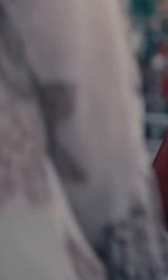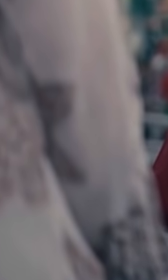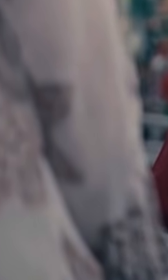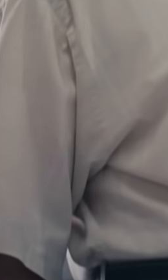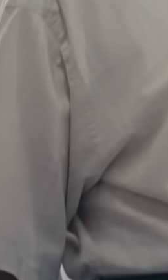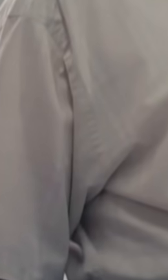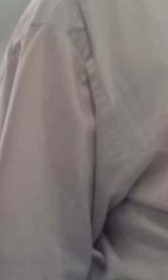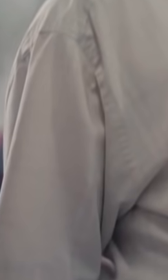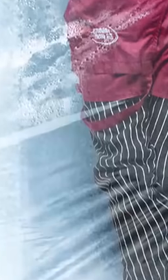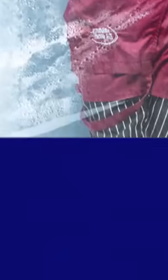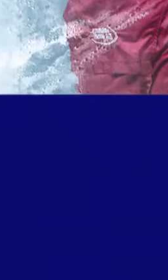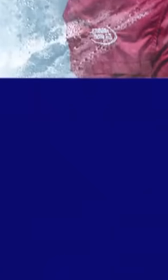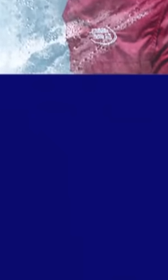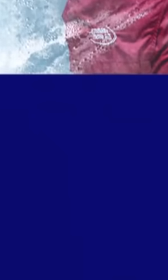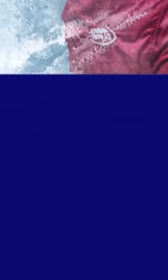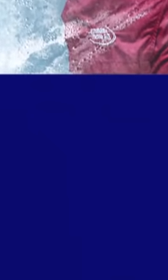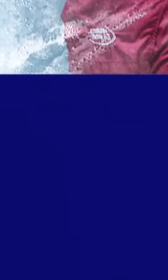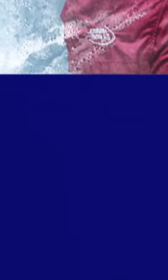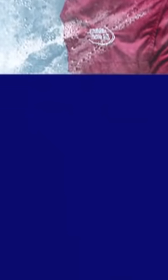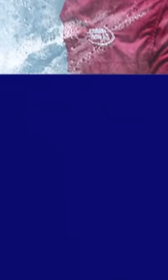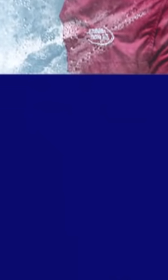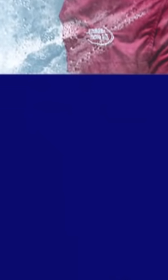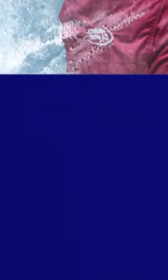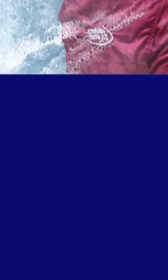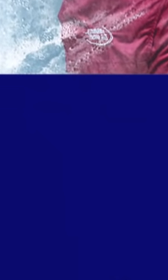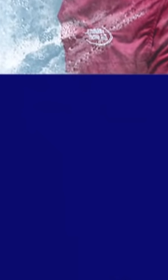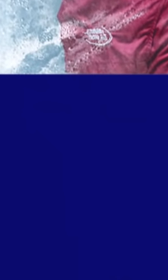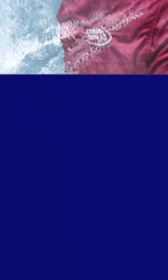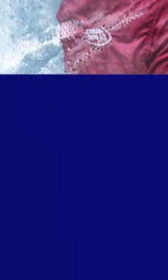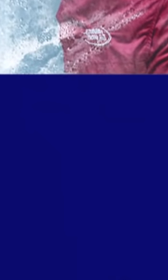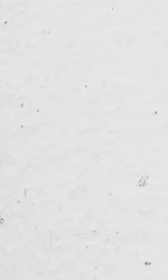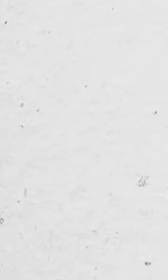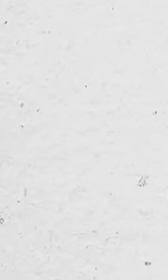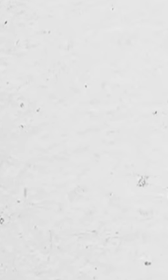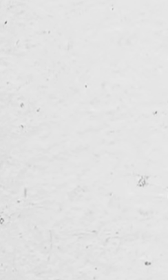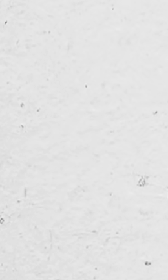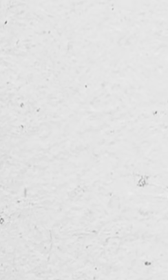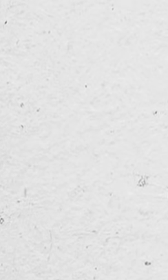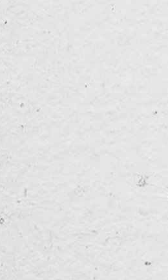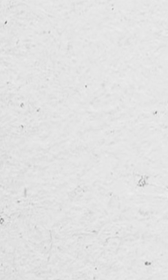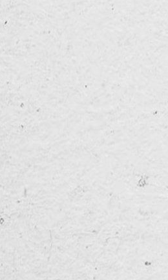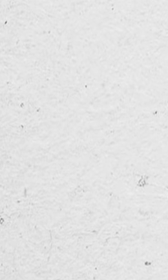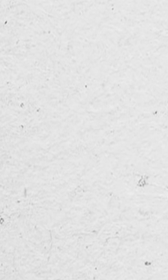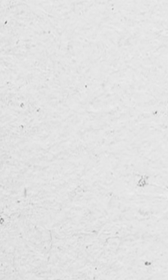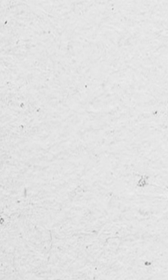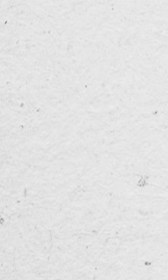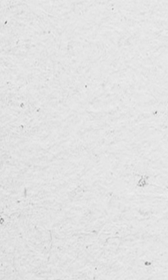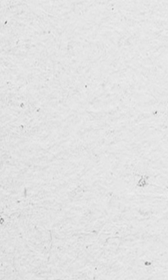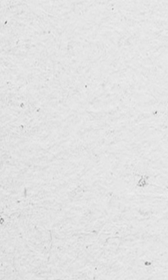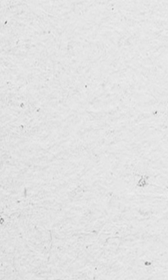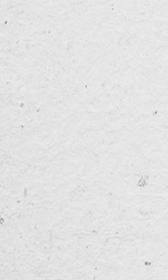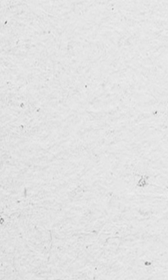יכולת עד עכשיו? קופה ראשית, מיד אחרי חדשות הערב. תעשו אחת ועוד אחת.